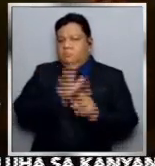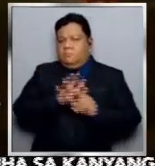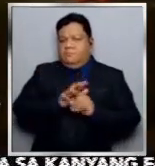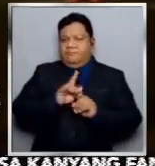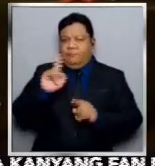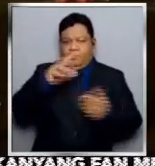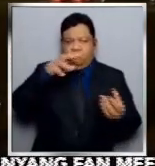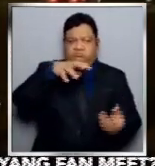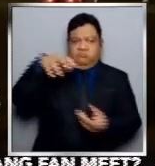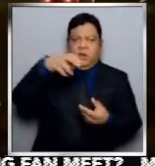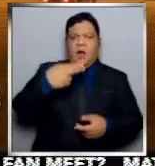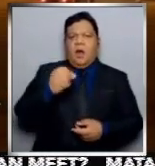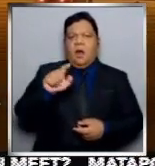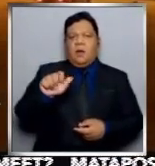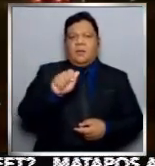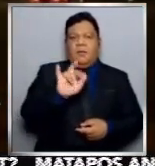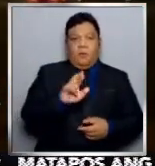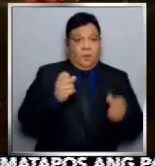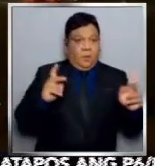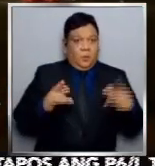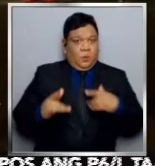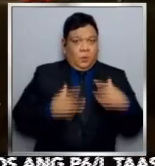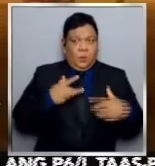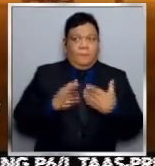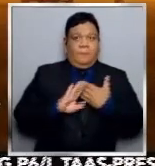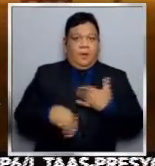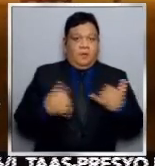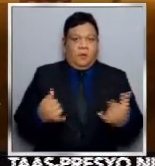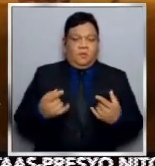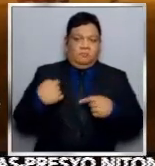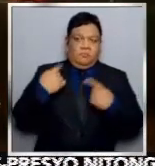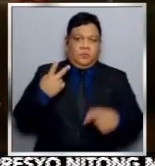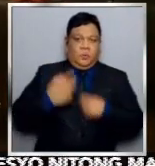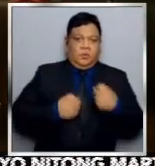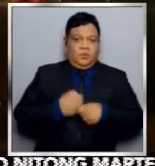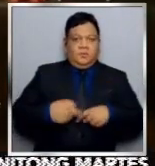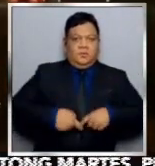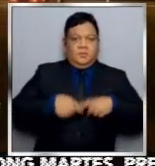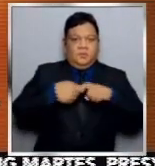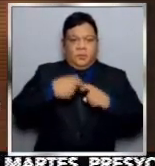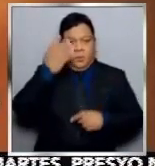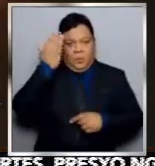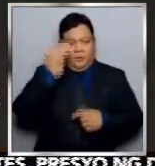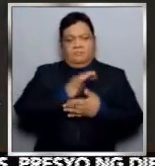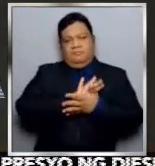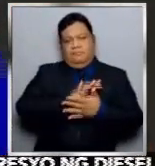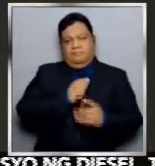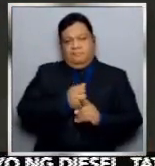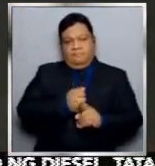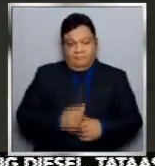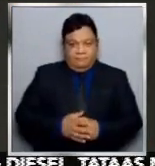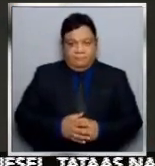marami ang muling nasabik na muling buhayin ito pagkatapos ng ilang taong pagpapatigil dahil sa pandemya. Ako si